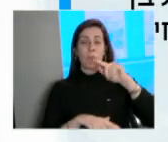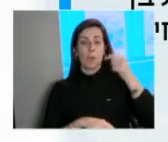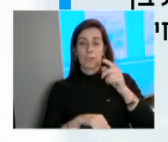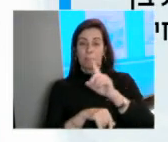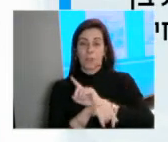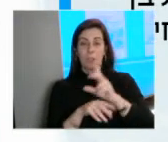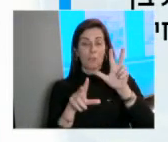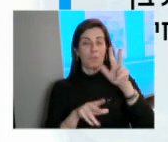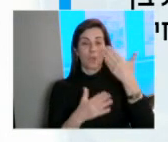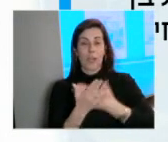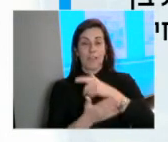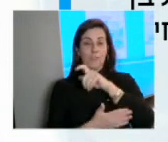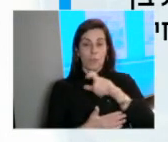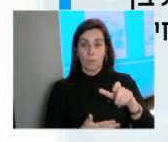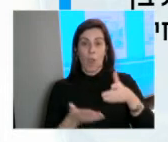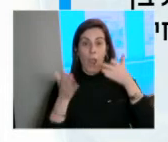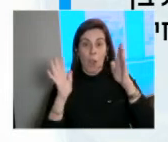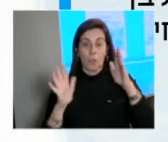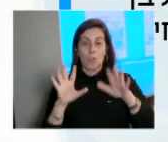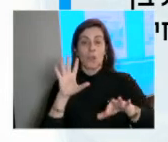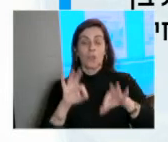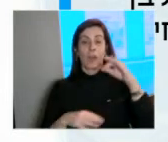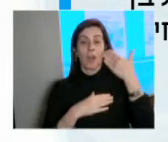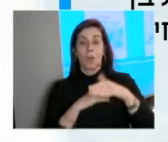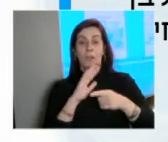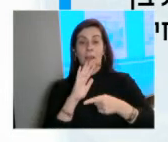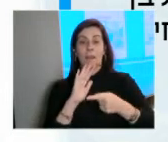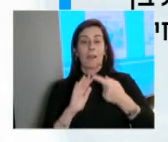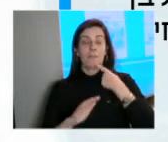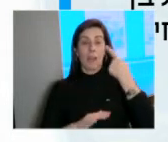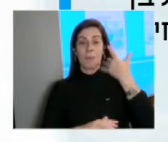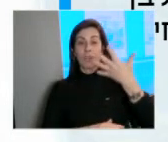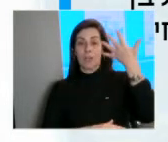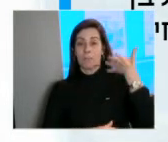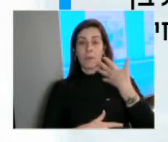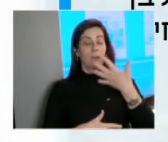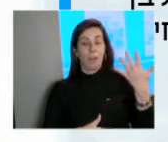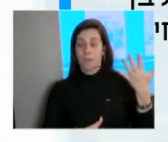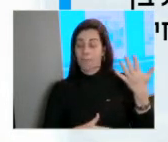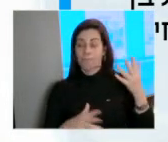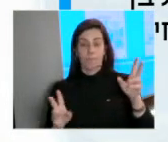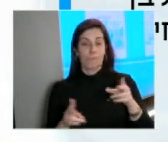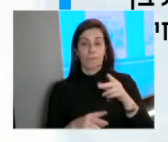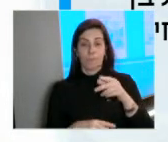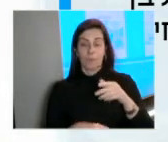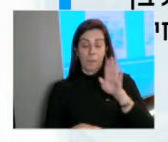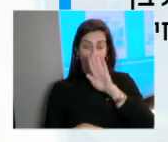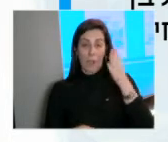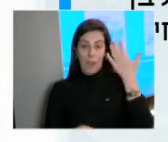מיעוט זמנית עם 3 כתבי אישום חמורים, שנבחר לאחרונה רק לפני 5 שנים. אתם יודעים, נתניהו